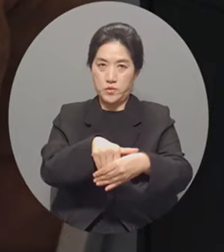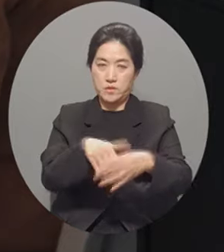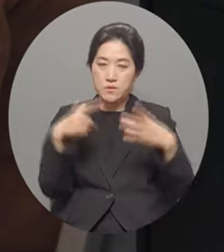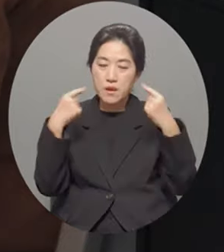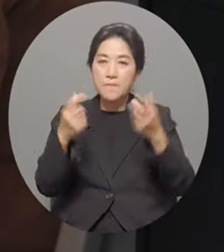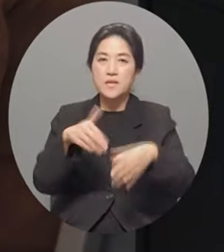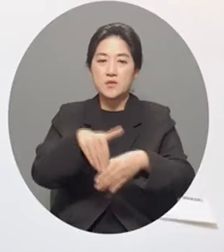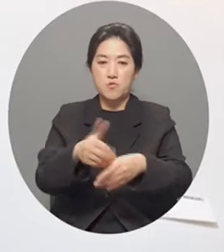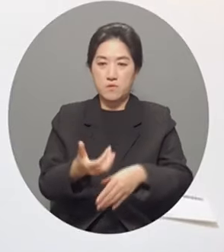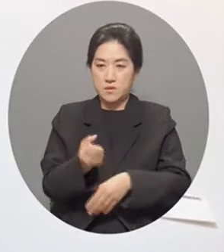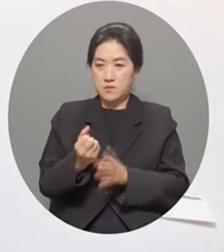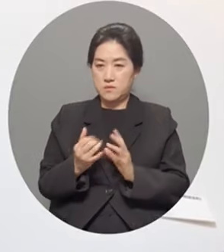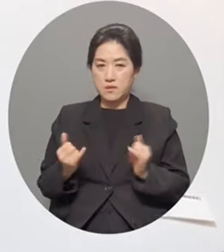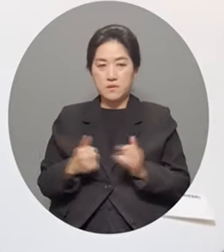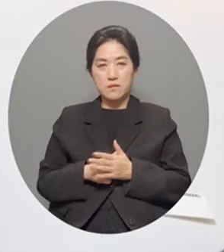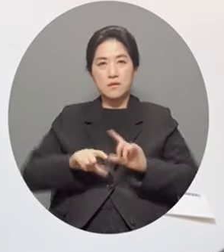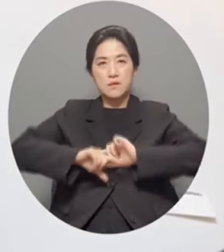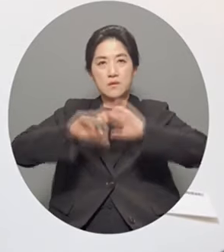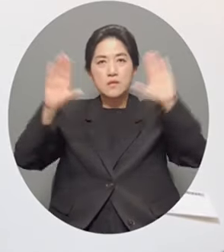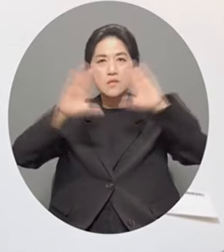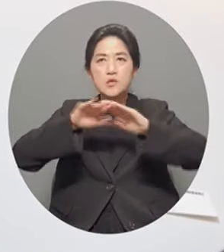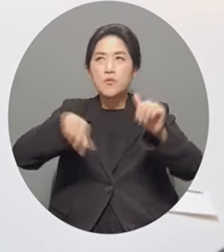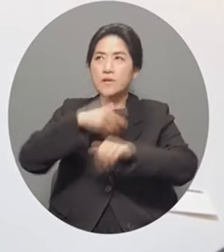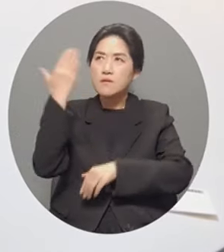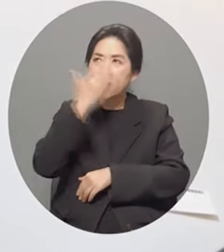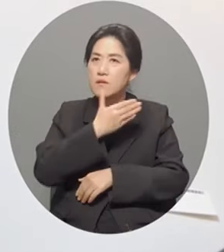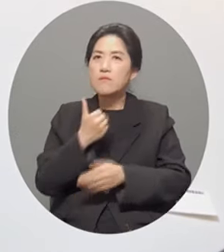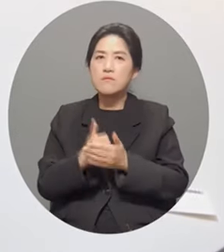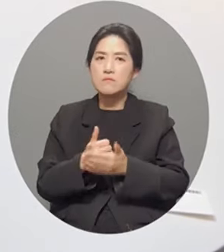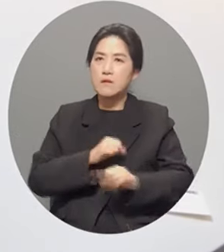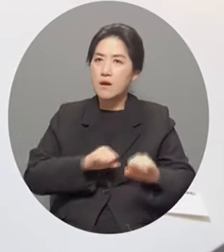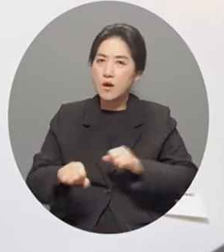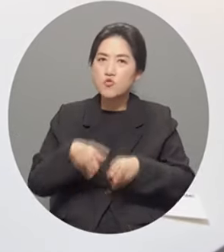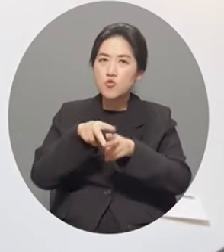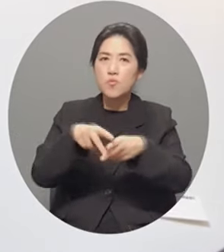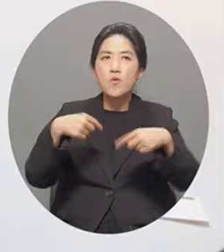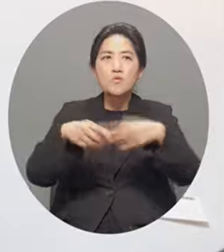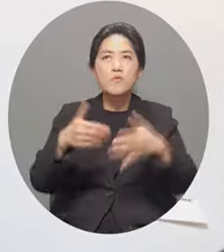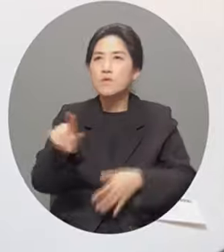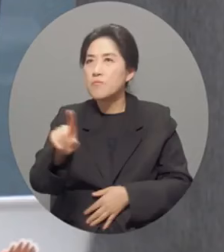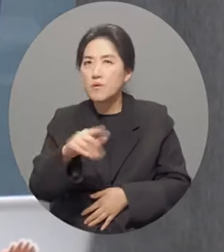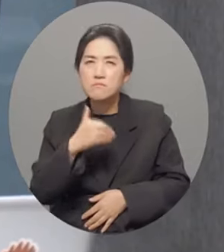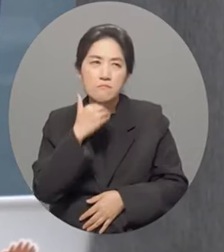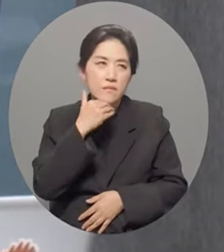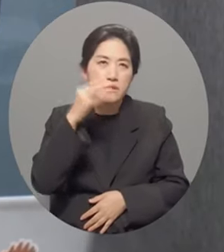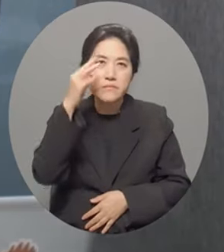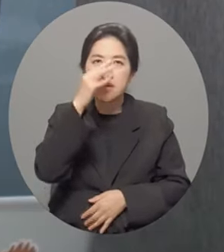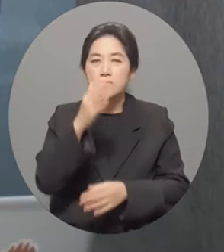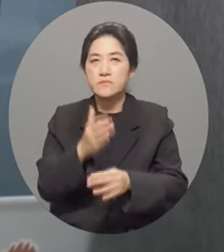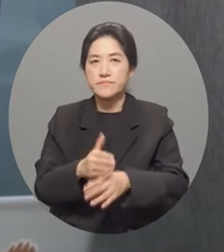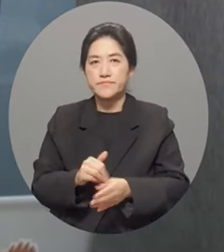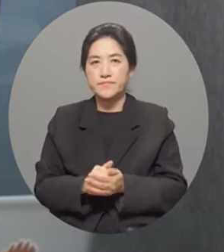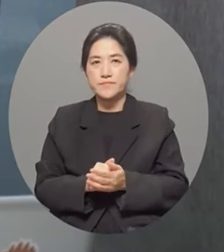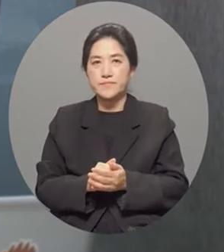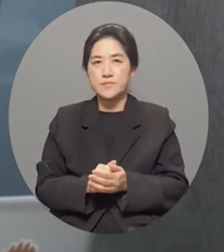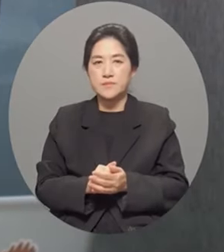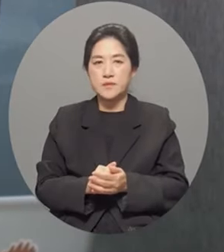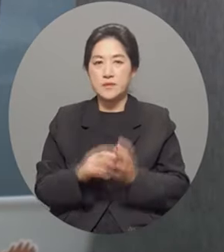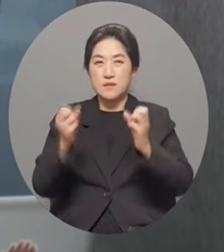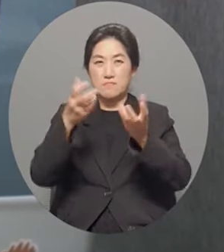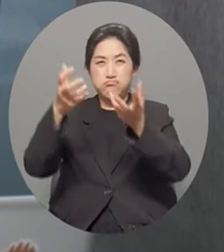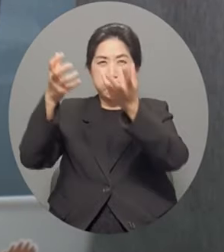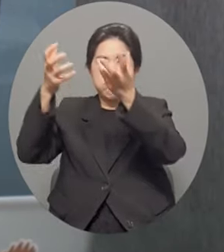많은 유권자들이 기후위기에 적극 대응할 수 있는 후보와 정당을 기다리고 있습니다. 고탄소 배출